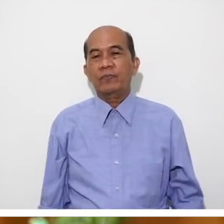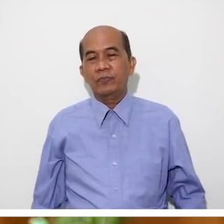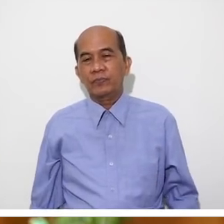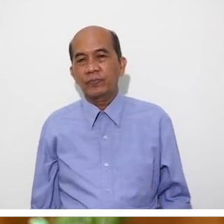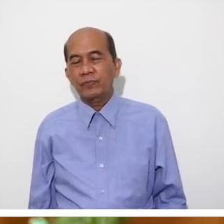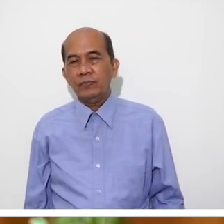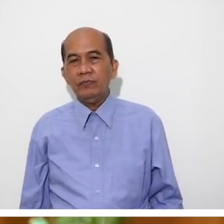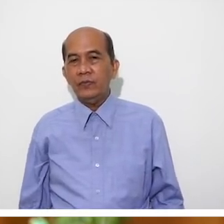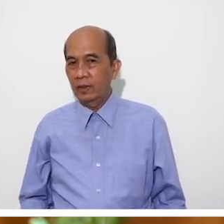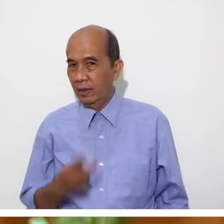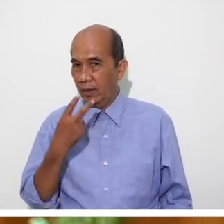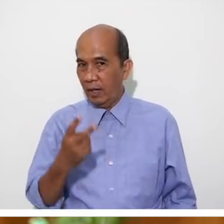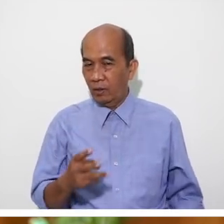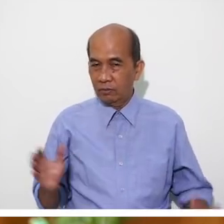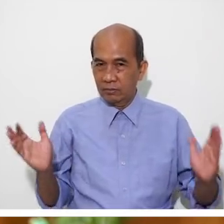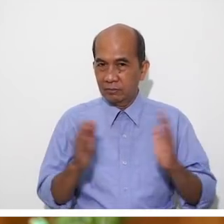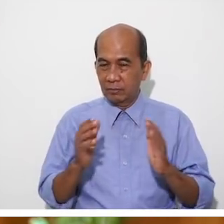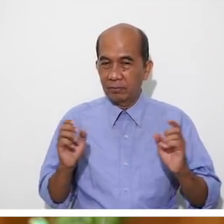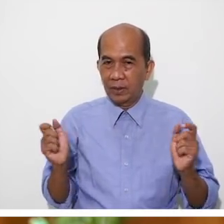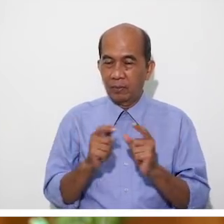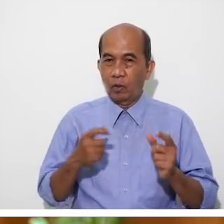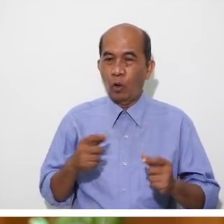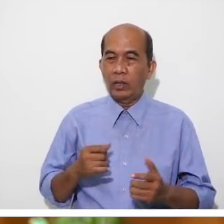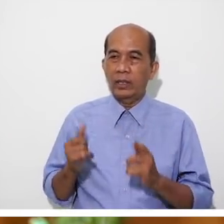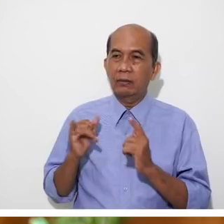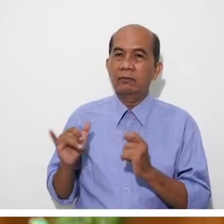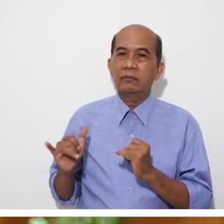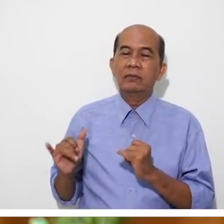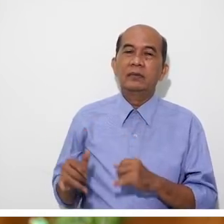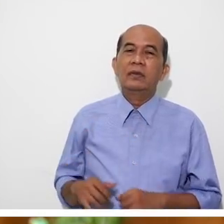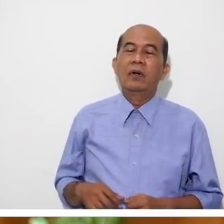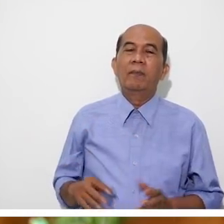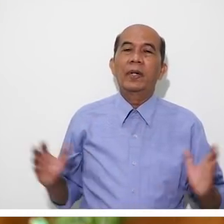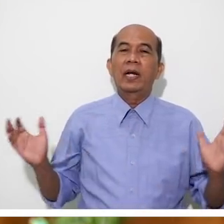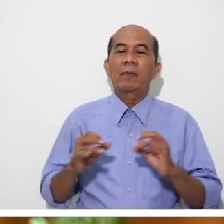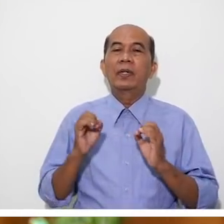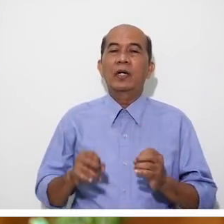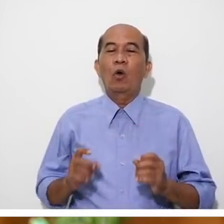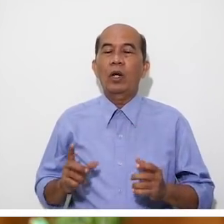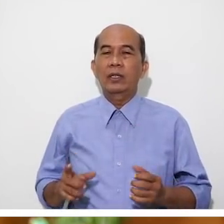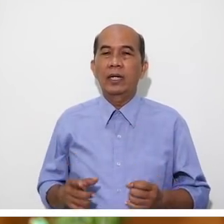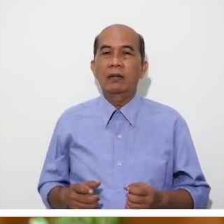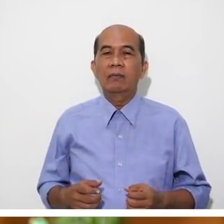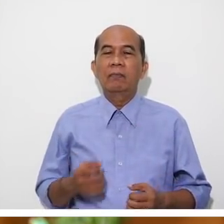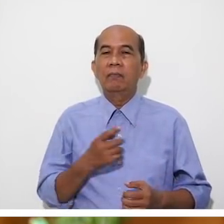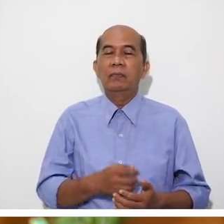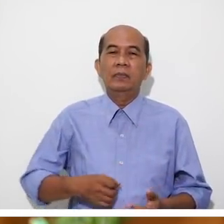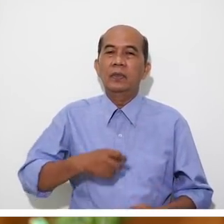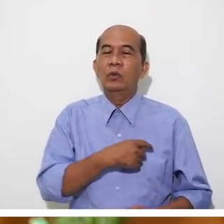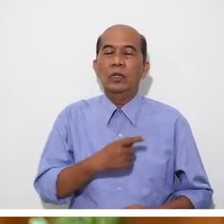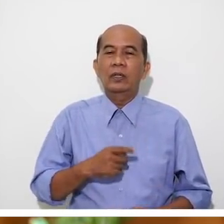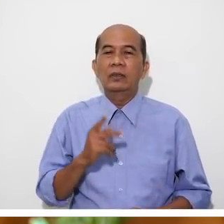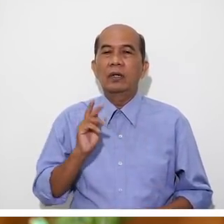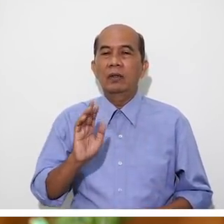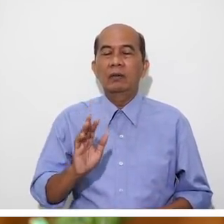saudara berhadapan dengan orang-orang yang melukai saudara, ketika saudara berhadapan dengan orang-orang yang membuli saudara, bisakah saudara